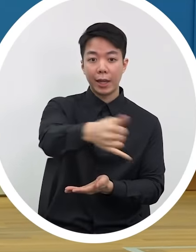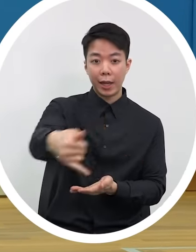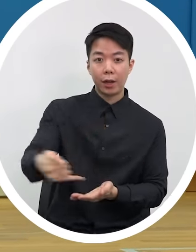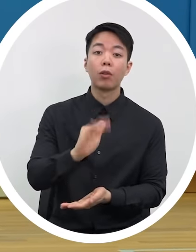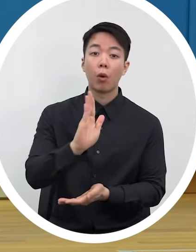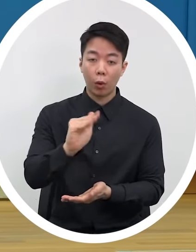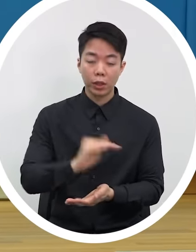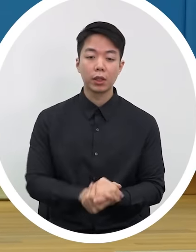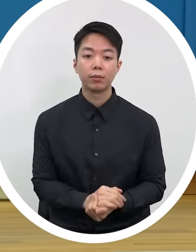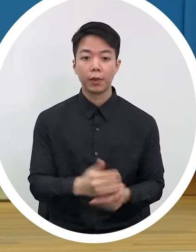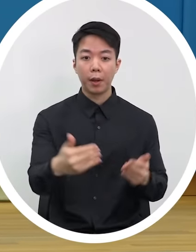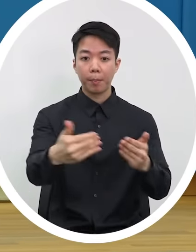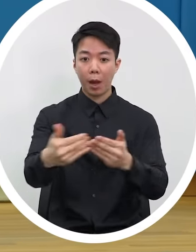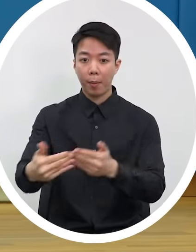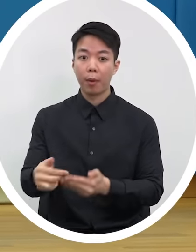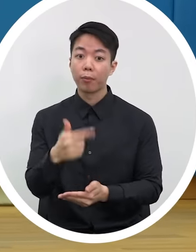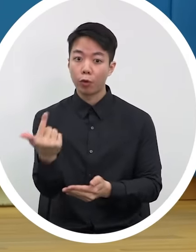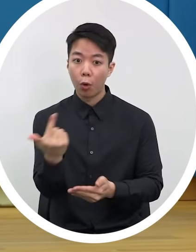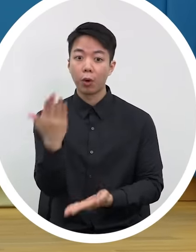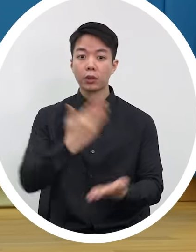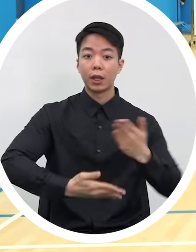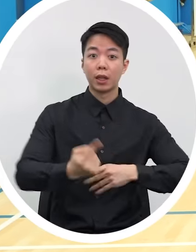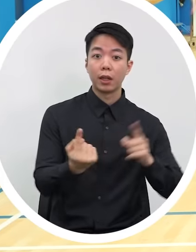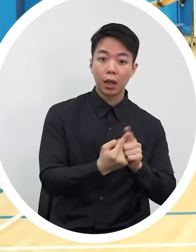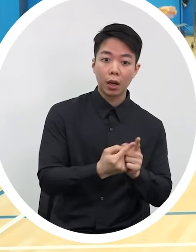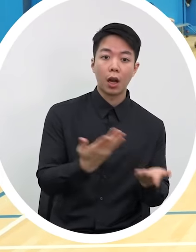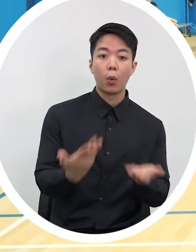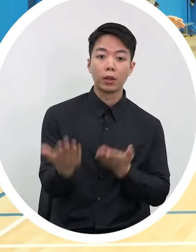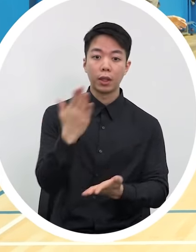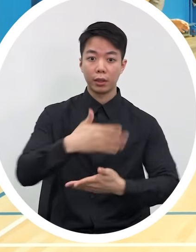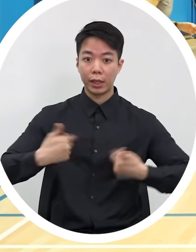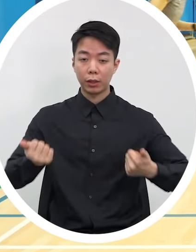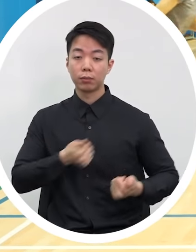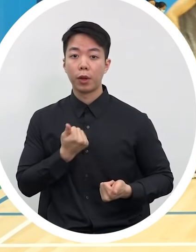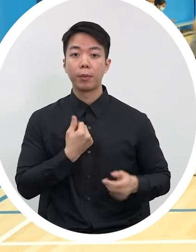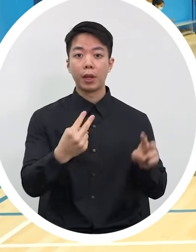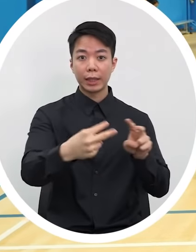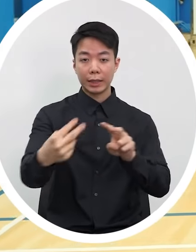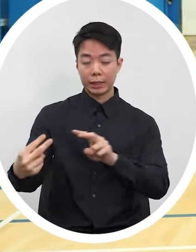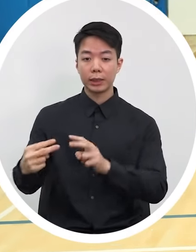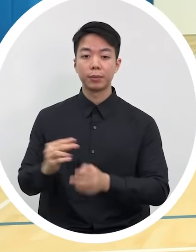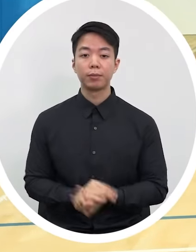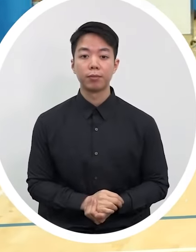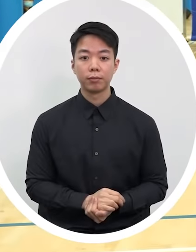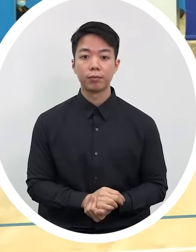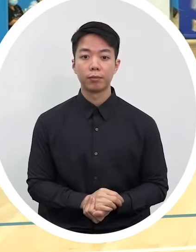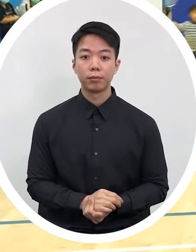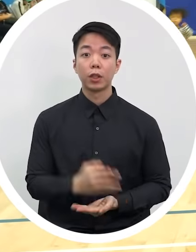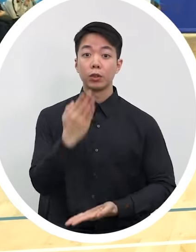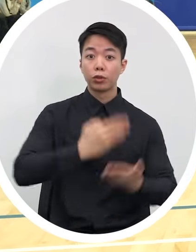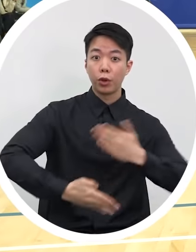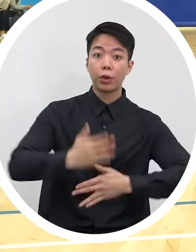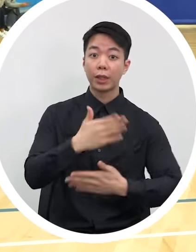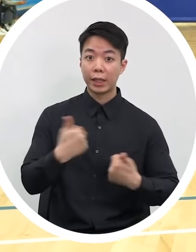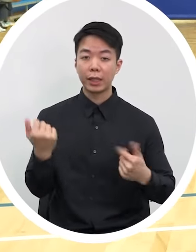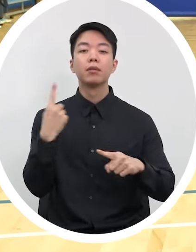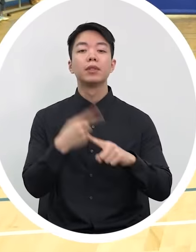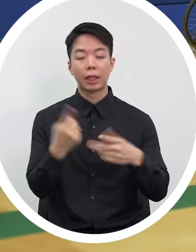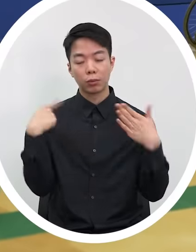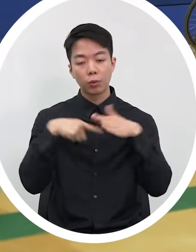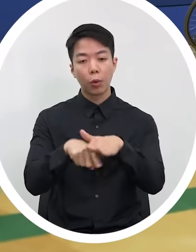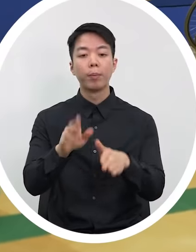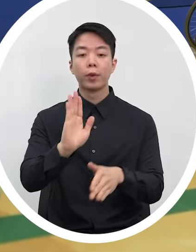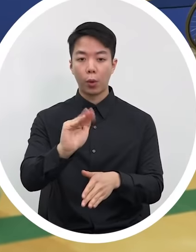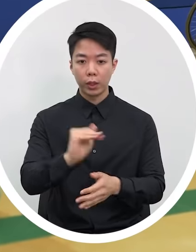哋透過運動出翻嚟社區，同唔同嘅殘疾人士見面，甚至同健全嘅教練見面，我哋多咗相見之間嘅真正共